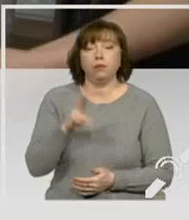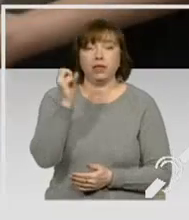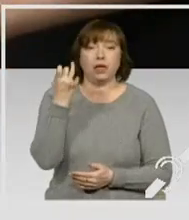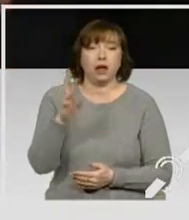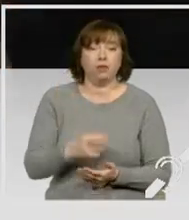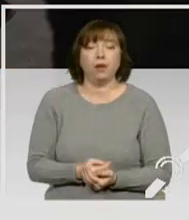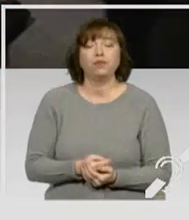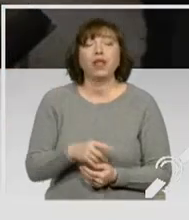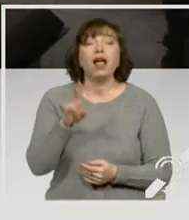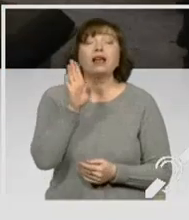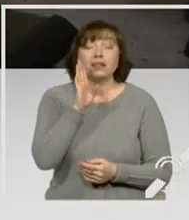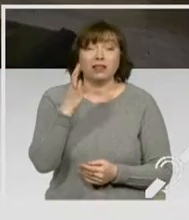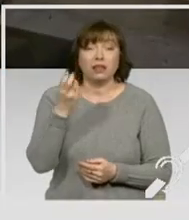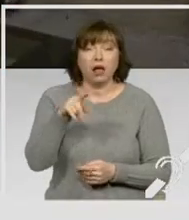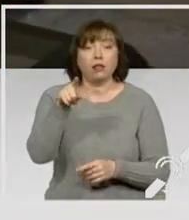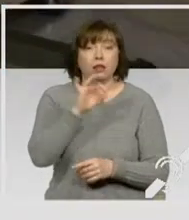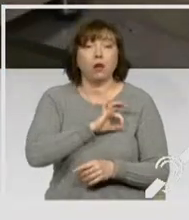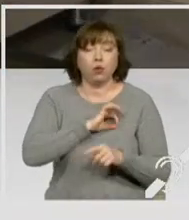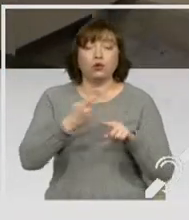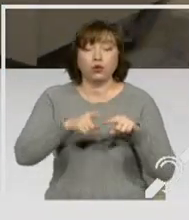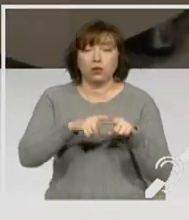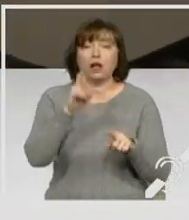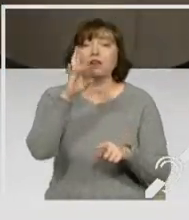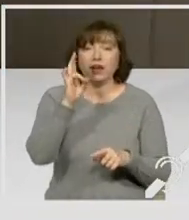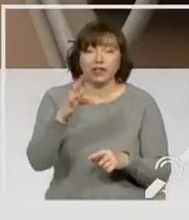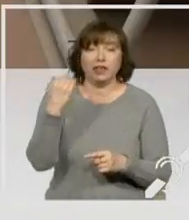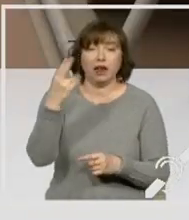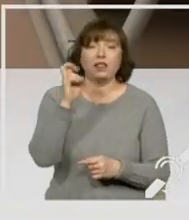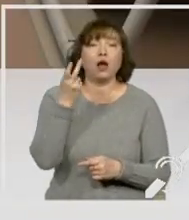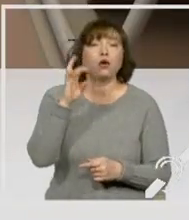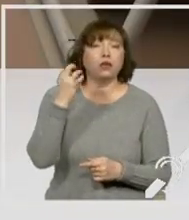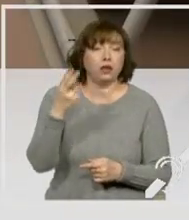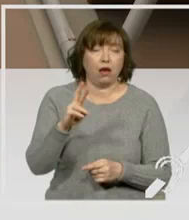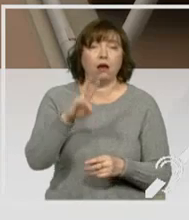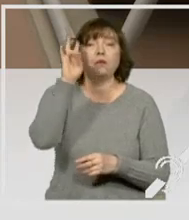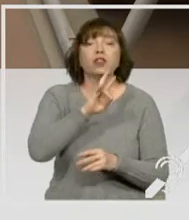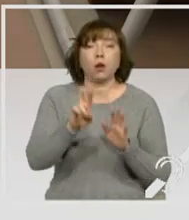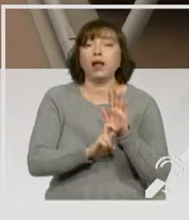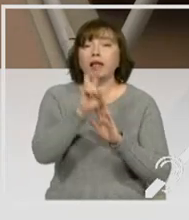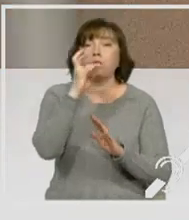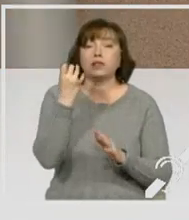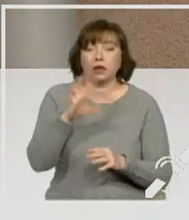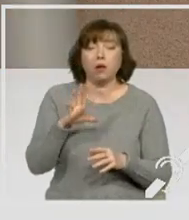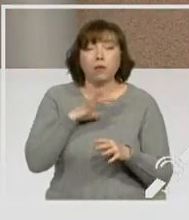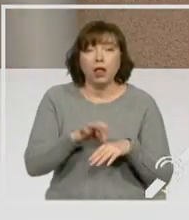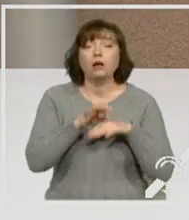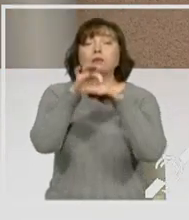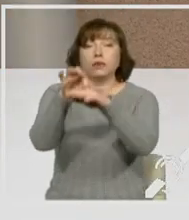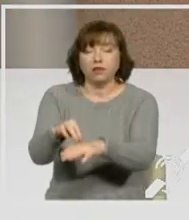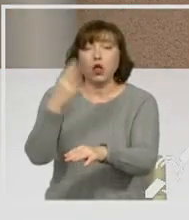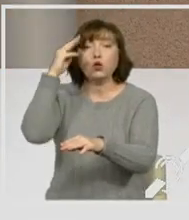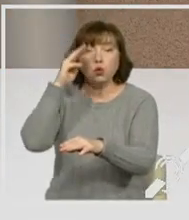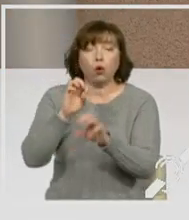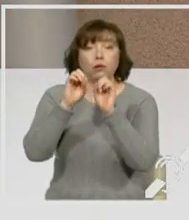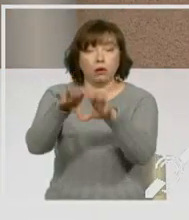Tatiana este una dintre beneficiarele proiectului Apartamentul Social a Misiunii Diaconia a Mitropoliei Basarabiei. A fost adusă la centru de către mătușa